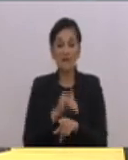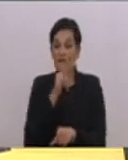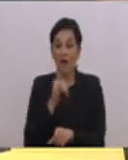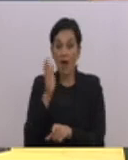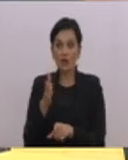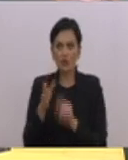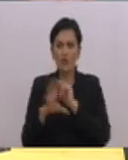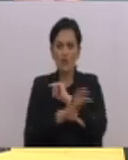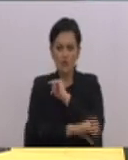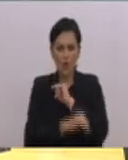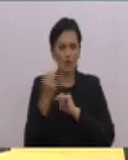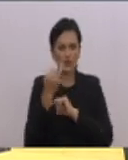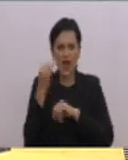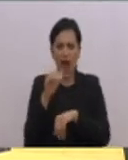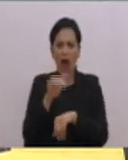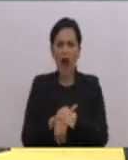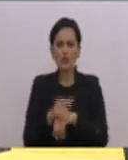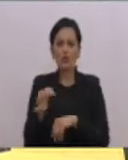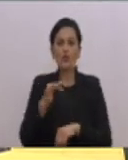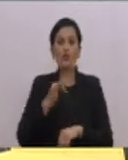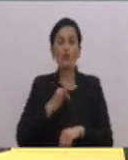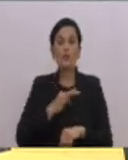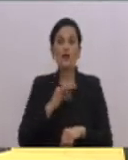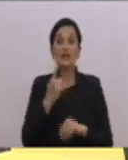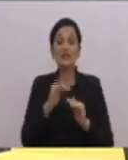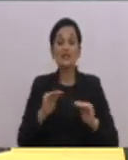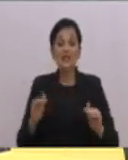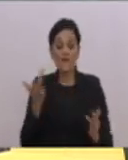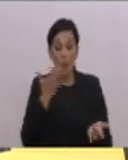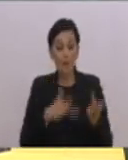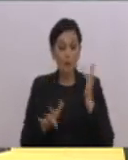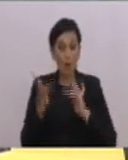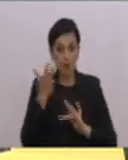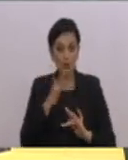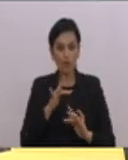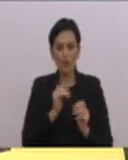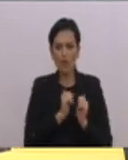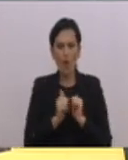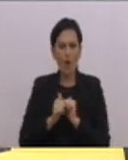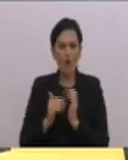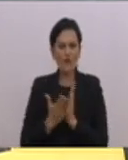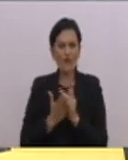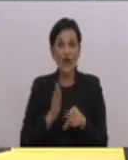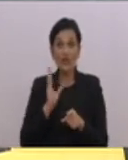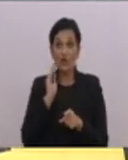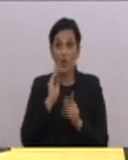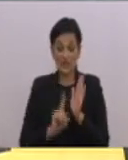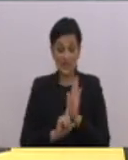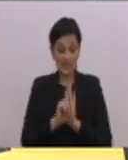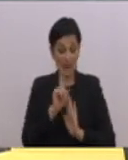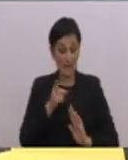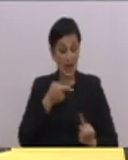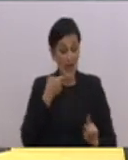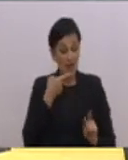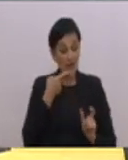Ბოლო ძალიან საინტერესო არგუმენტი იყო თურმე საბავშვო პორნოგრაფიაზე. ეს ყოველთვის ასე ახლა რომ რაღაცას რომ იწევ ლაპარაკს